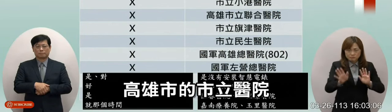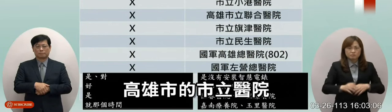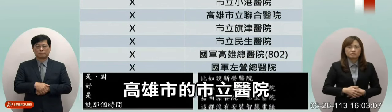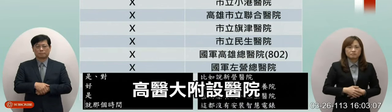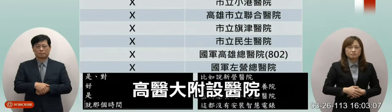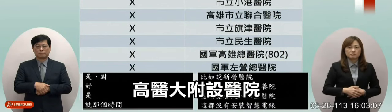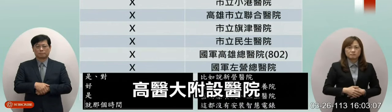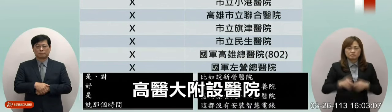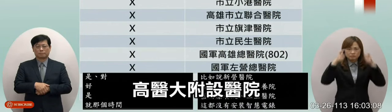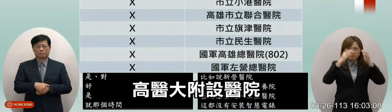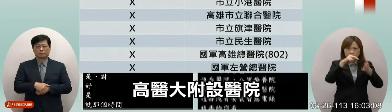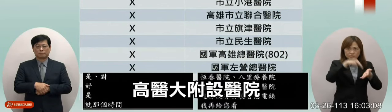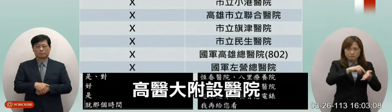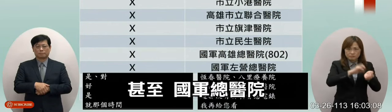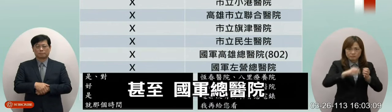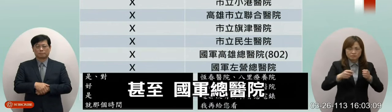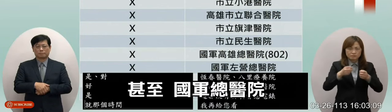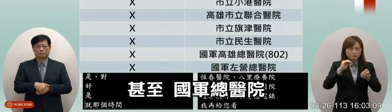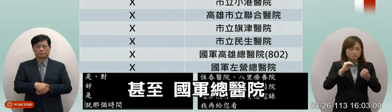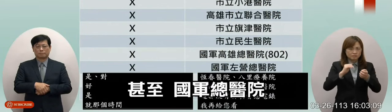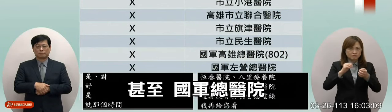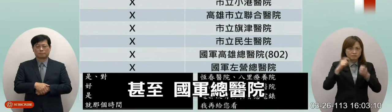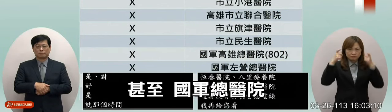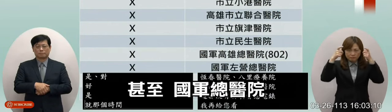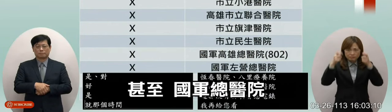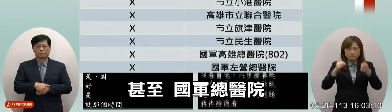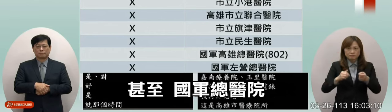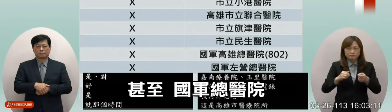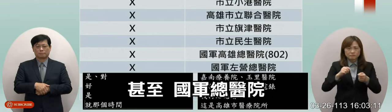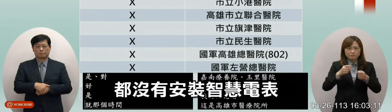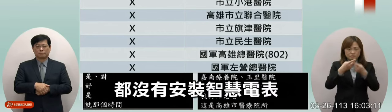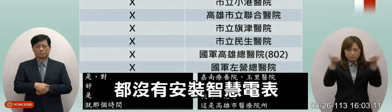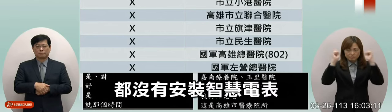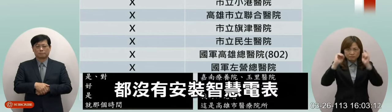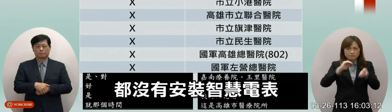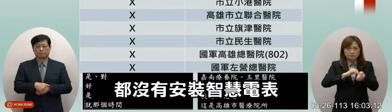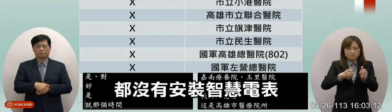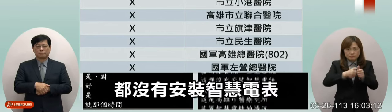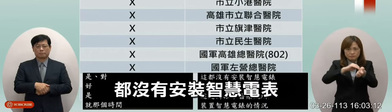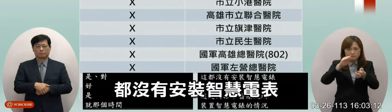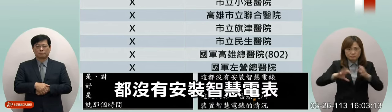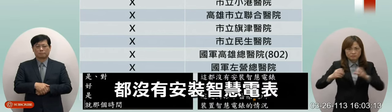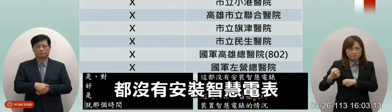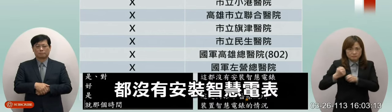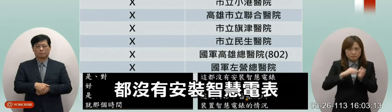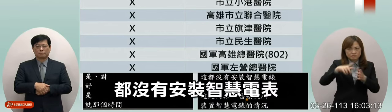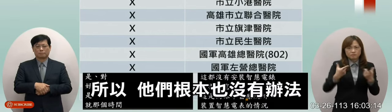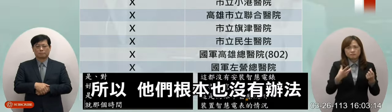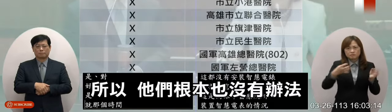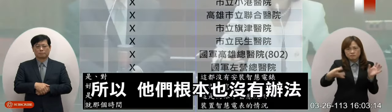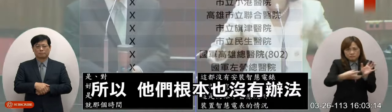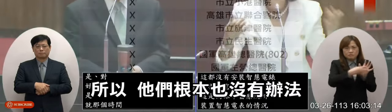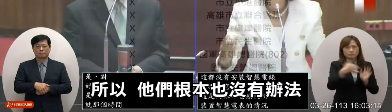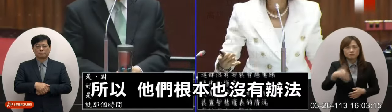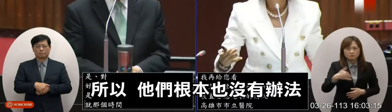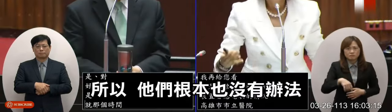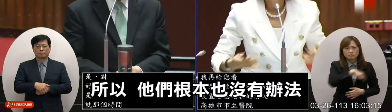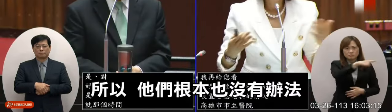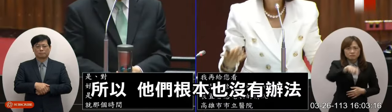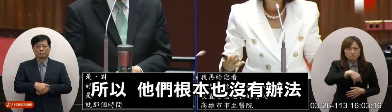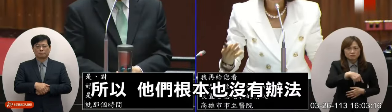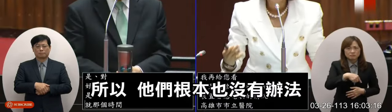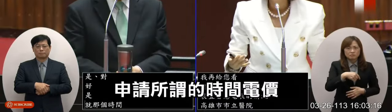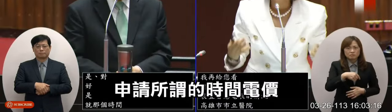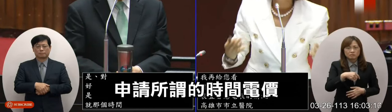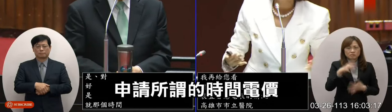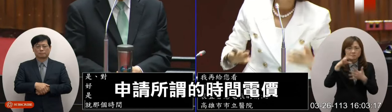医院、高医大附设医院，甚至国军总医院都没有安装智慧电表，所以他们根本也